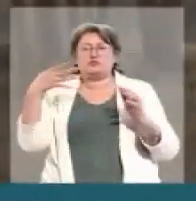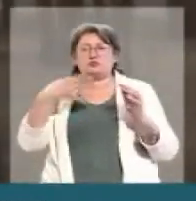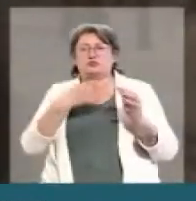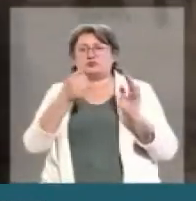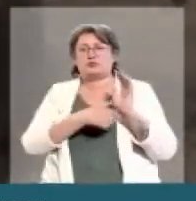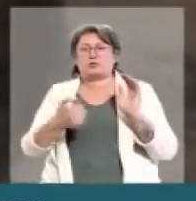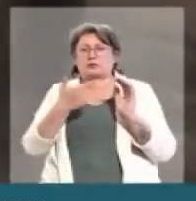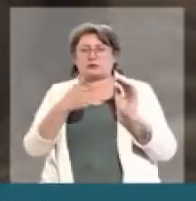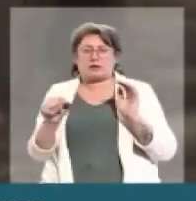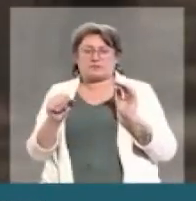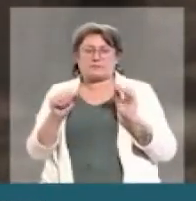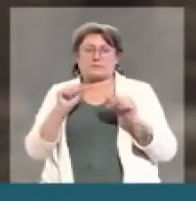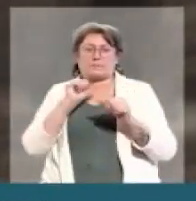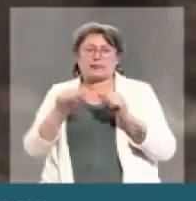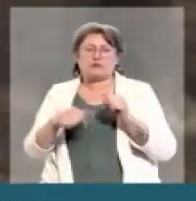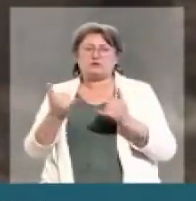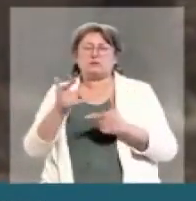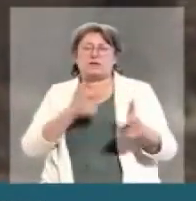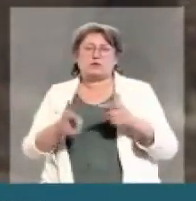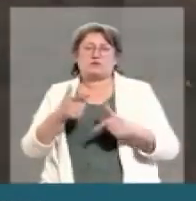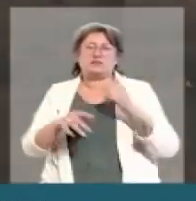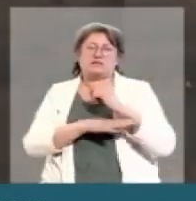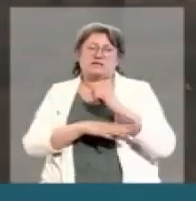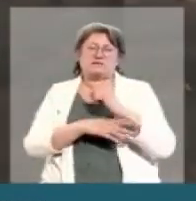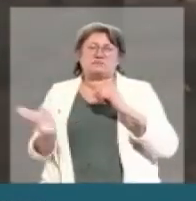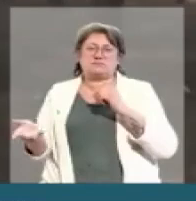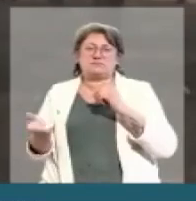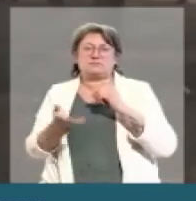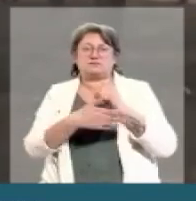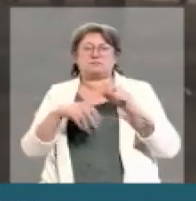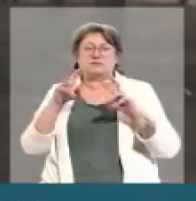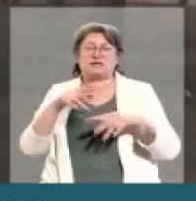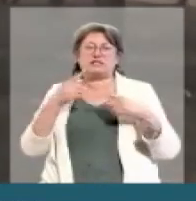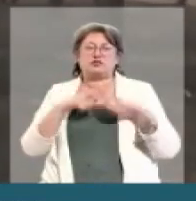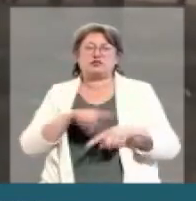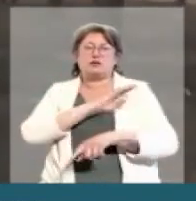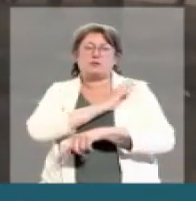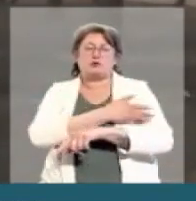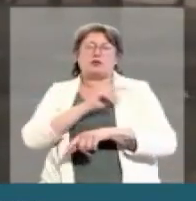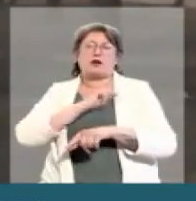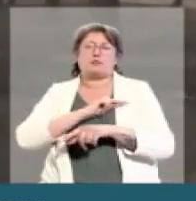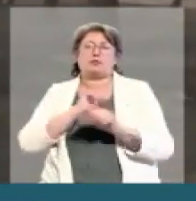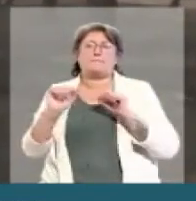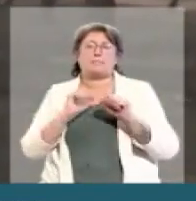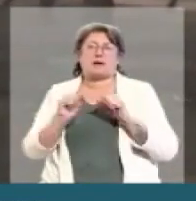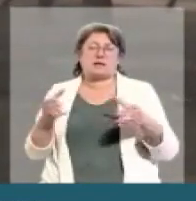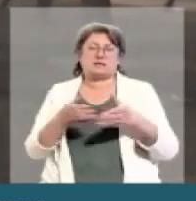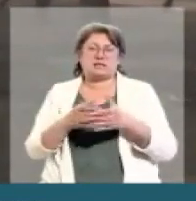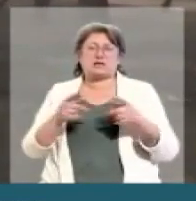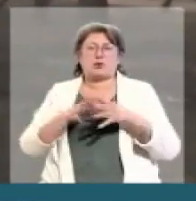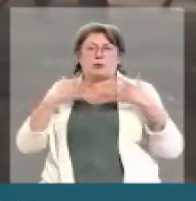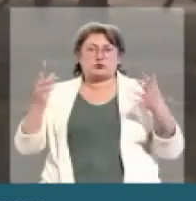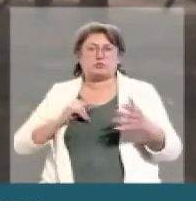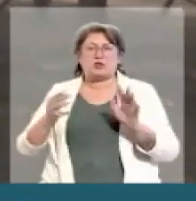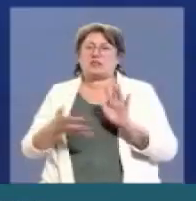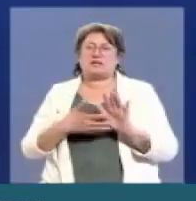4600 гектаров. Кроме того, идет заготовка древесины. Как говорят специалисты, технической мощности и рабочих бригад для такой масштабной